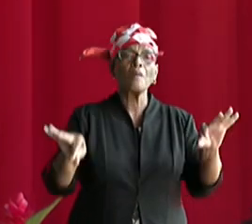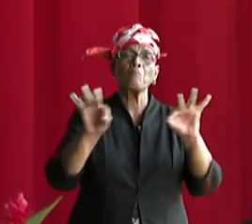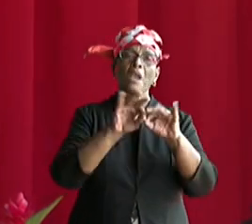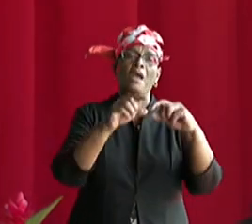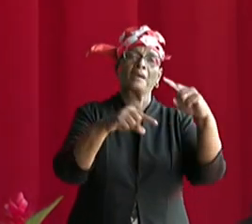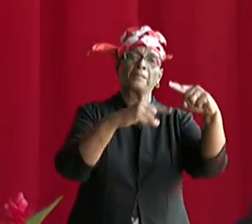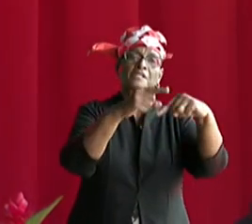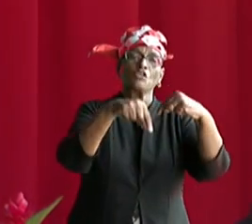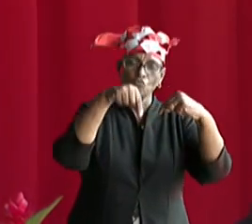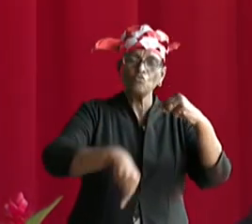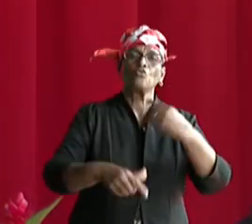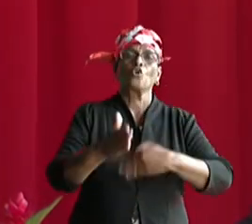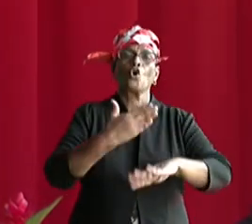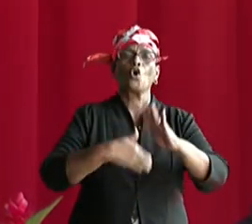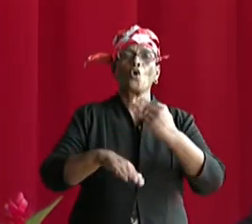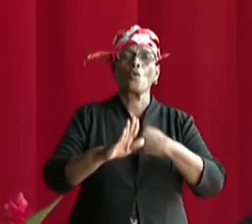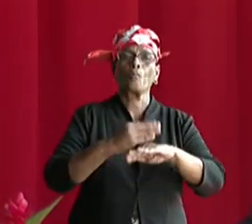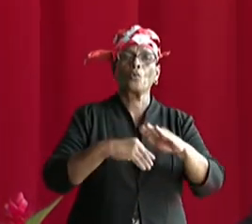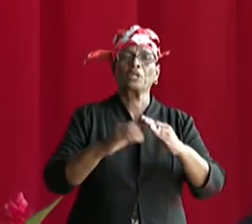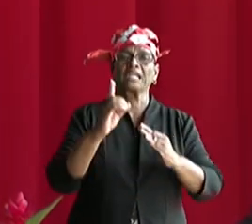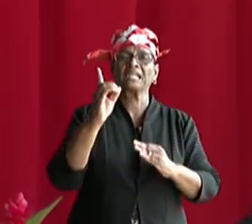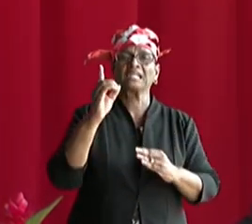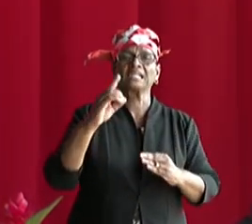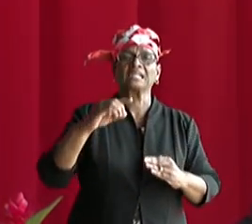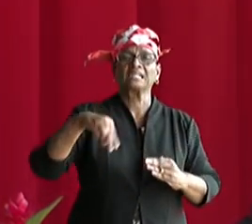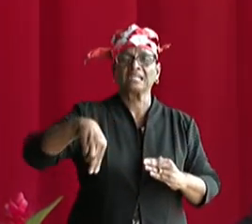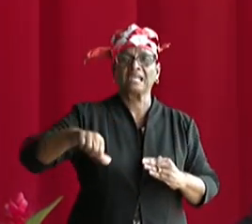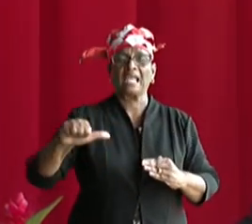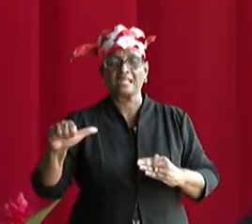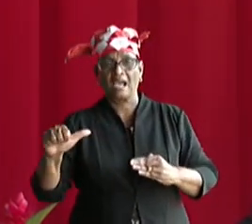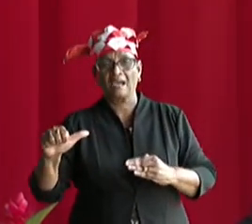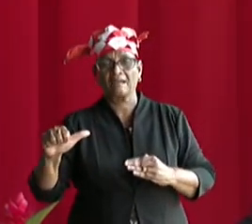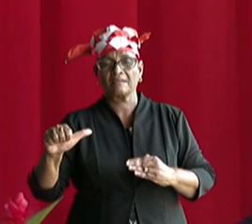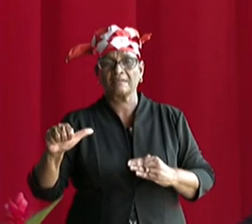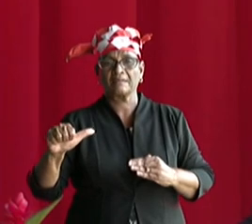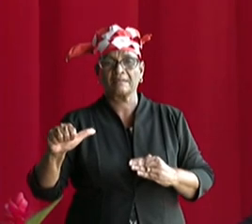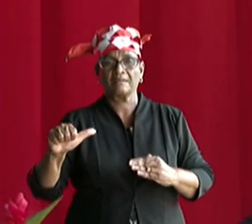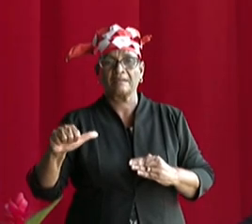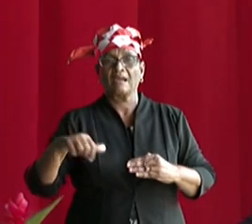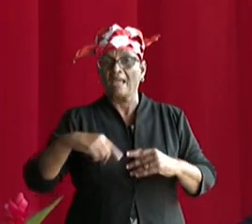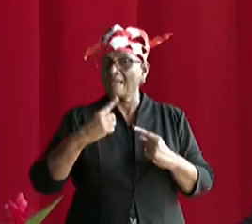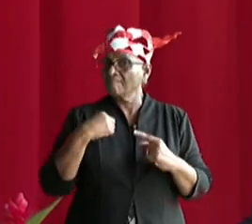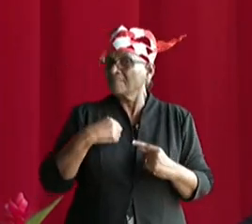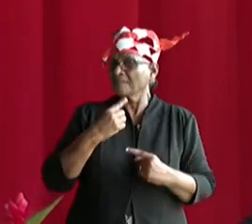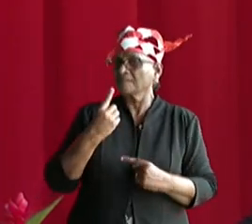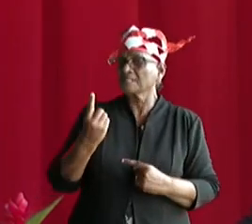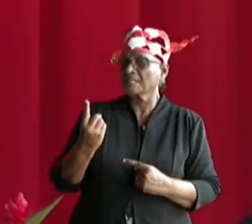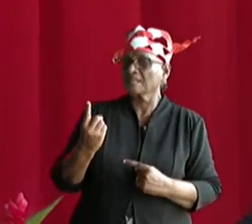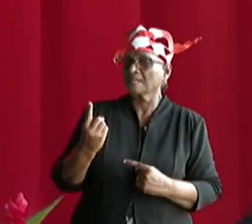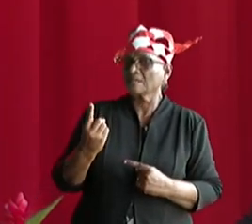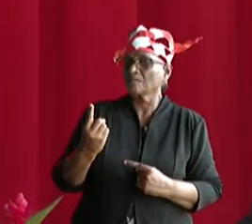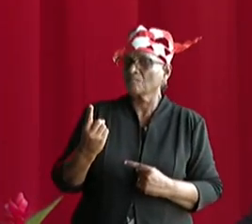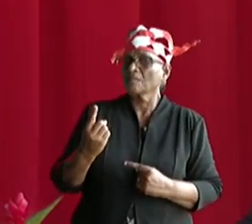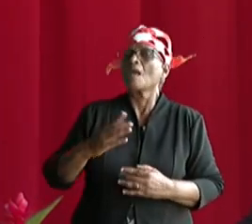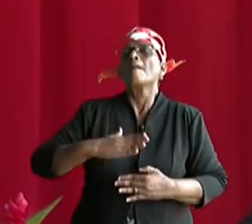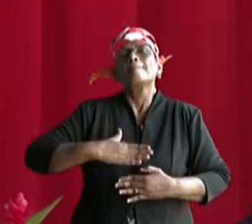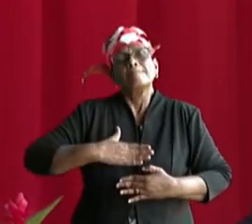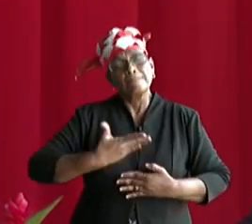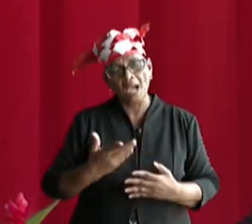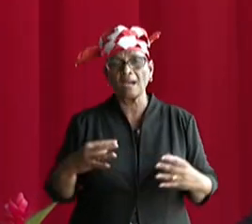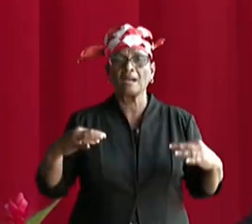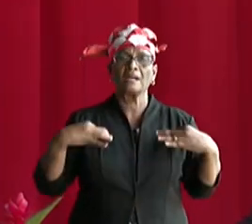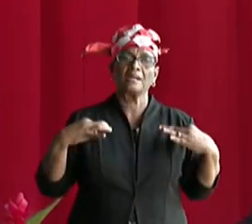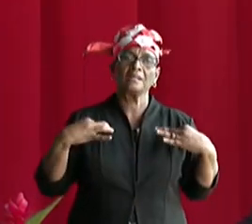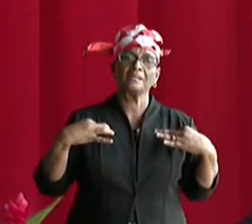zich voltrokken binnen het parlement om vervolgens, laat me zeggen, onze te mogen genieten